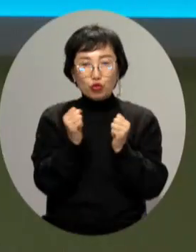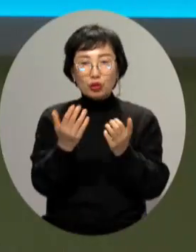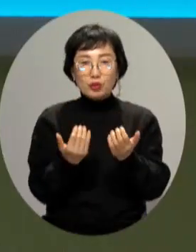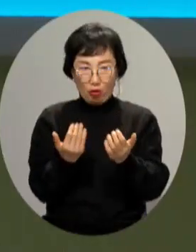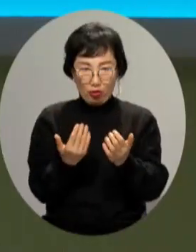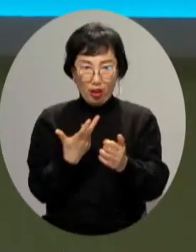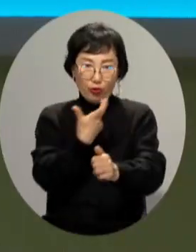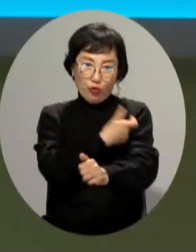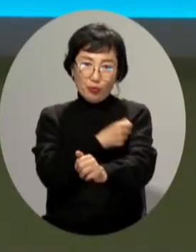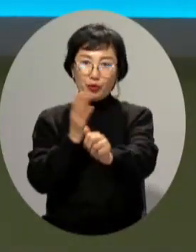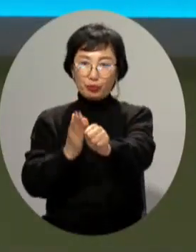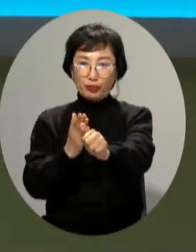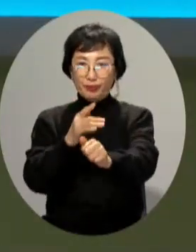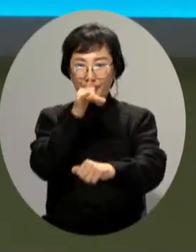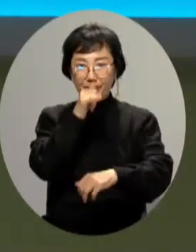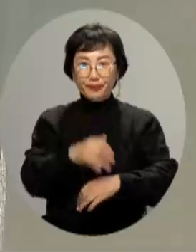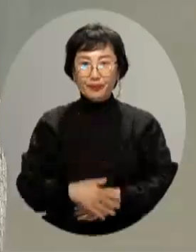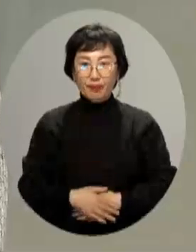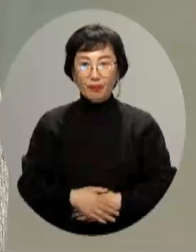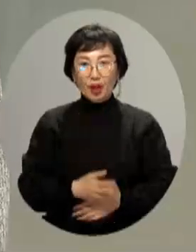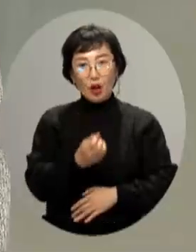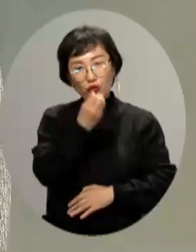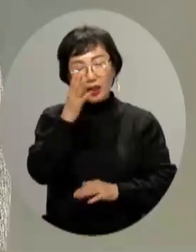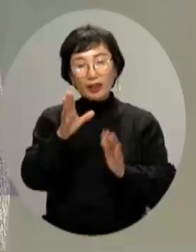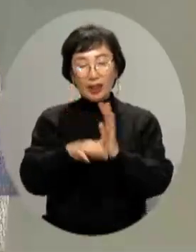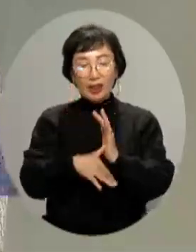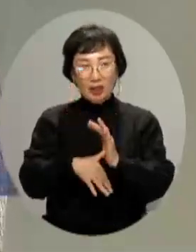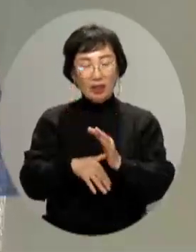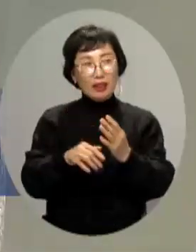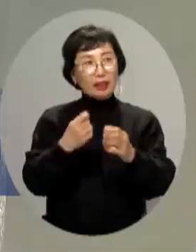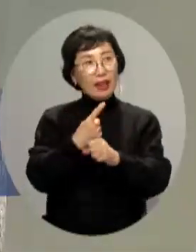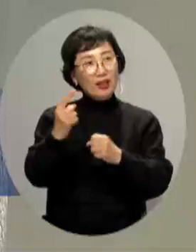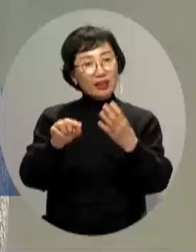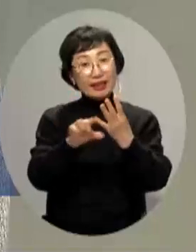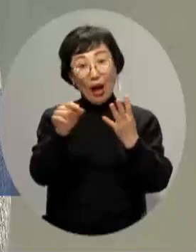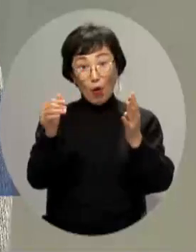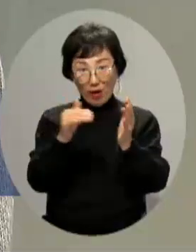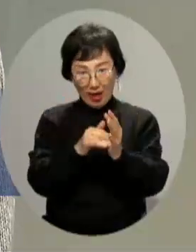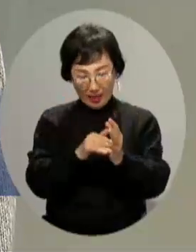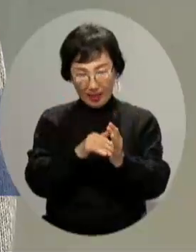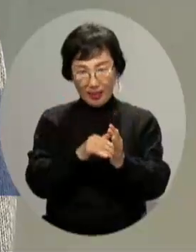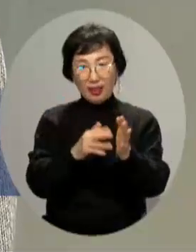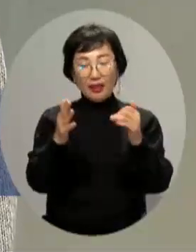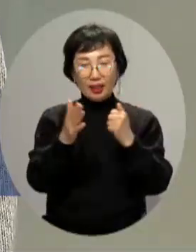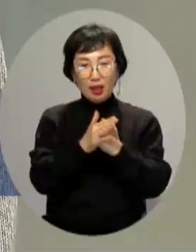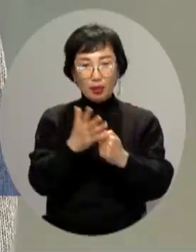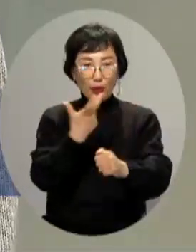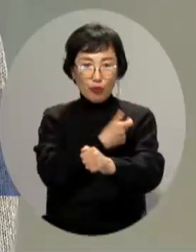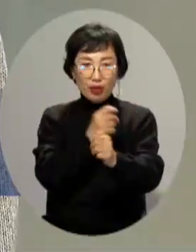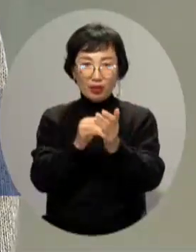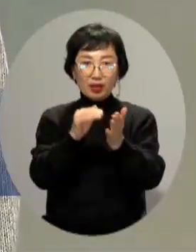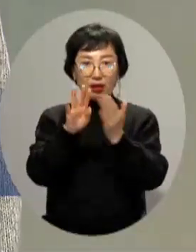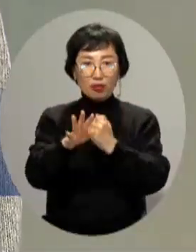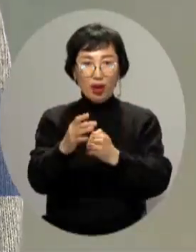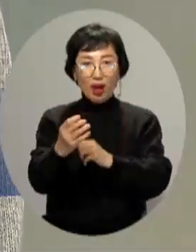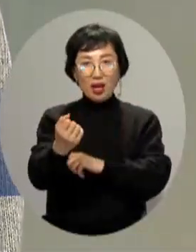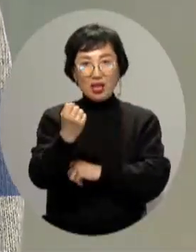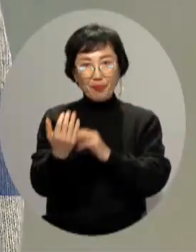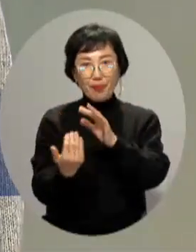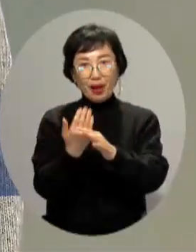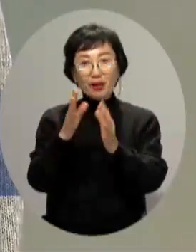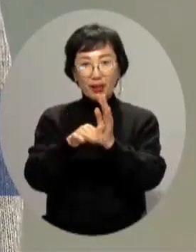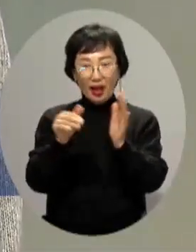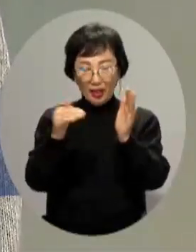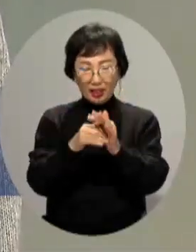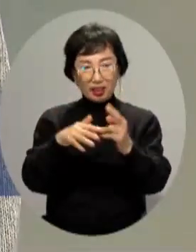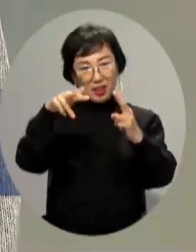강조하고 있습니다. 유행 시기는 내년 4월까지로 예상되고 예방접종 후 면역 형성까지는 약 2주